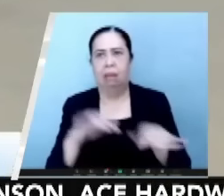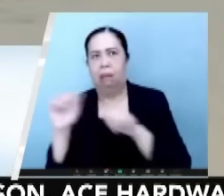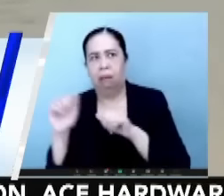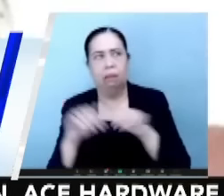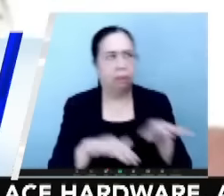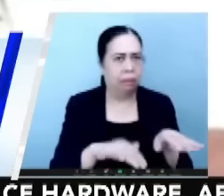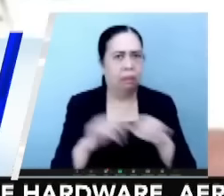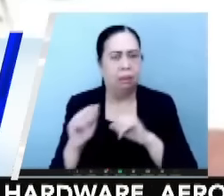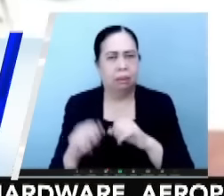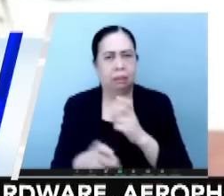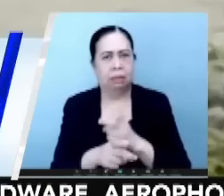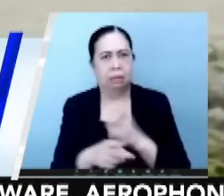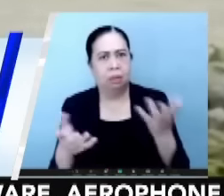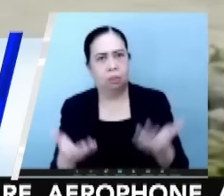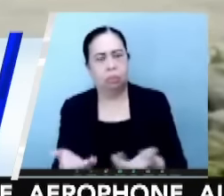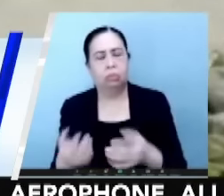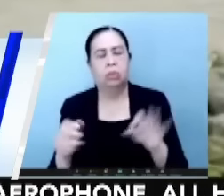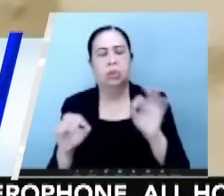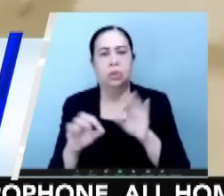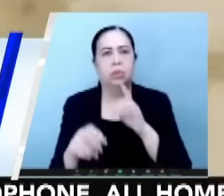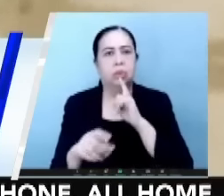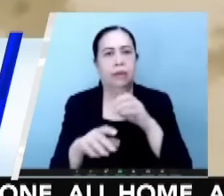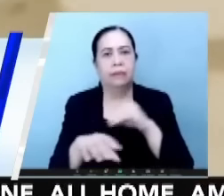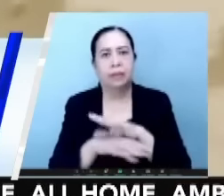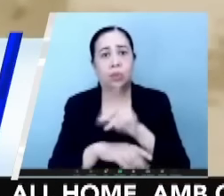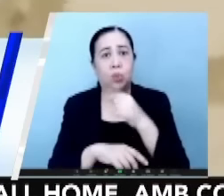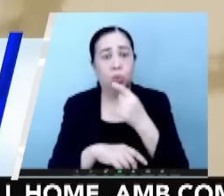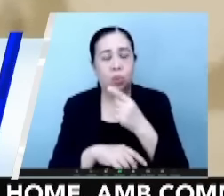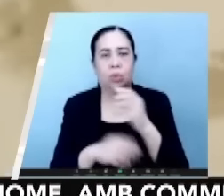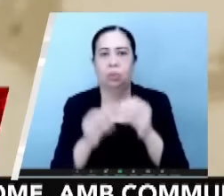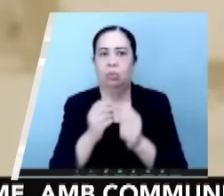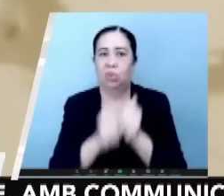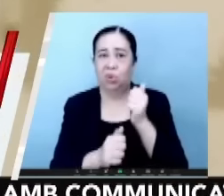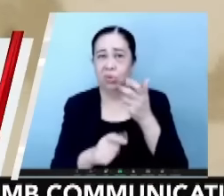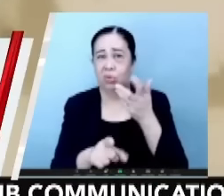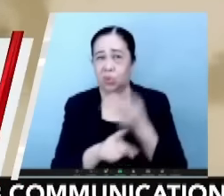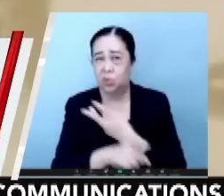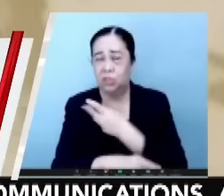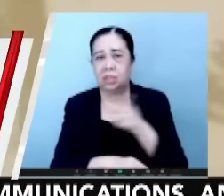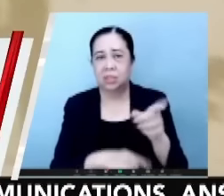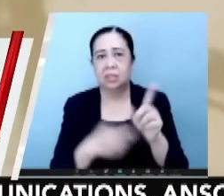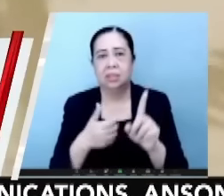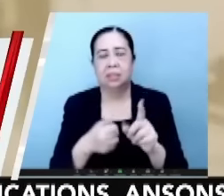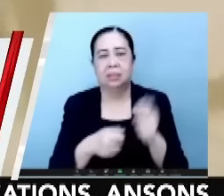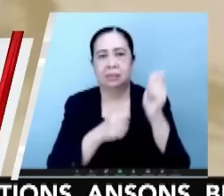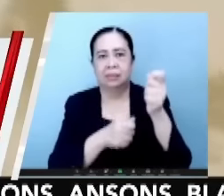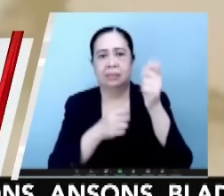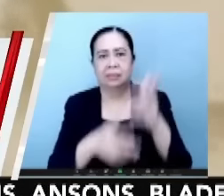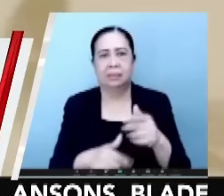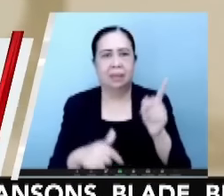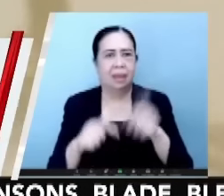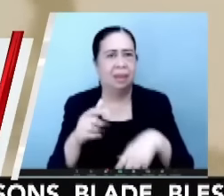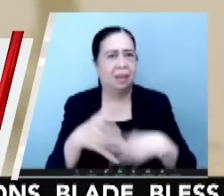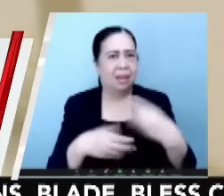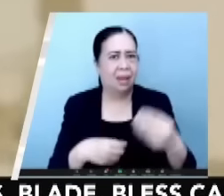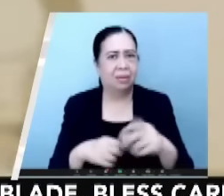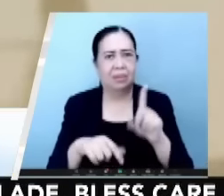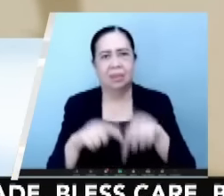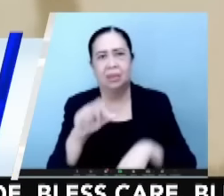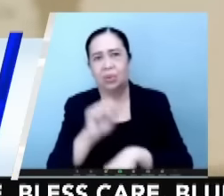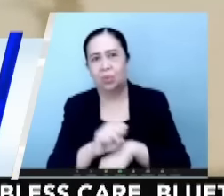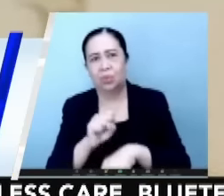Kung may higit daw na naapektuhan ay mga mangingisda. Malaking epekto gawa ng hindi kami makapalaot. Maasa lang kami